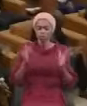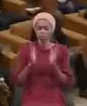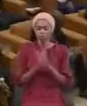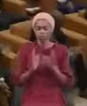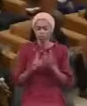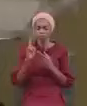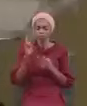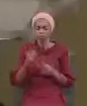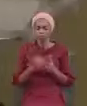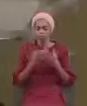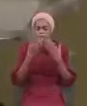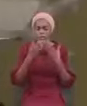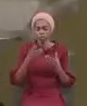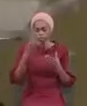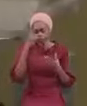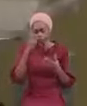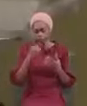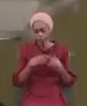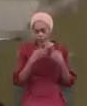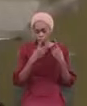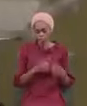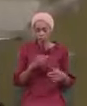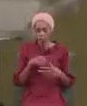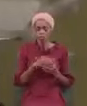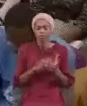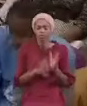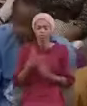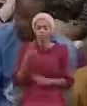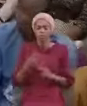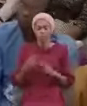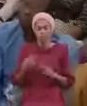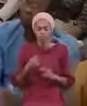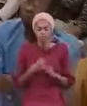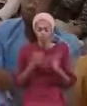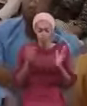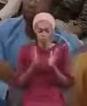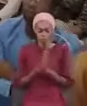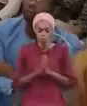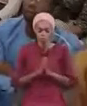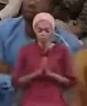Jésus nous avons prié donne un amen